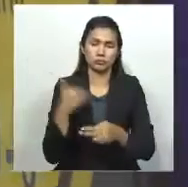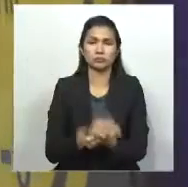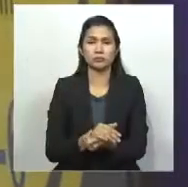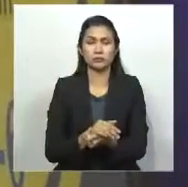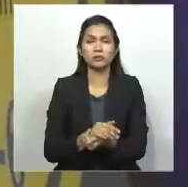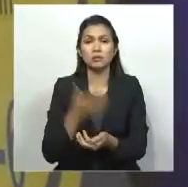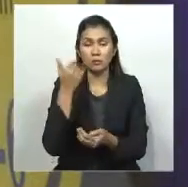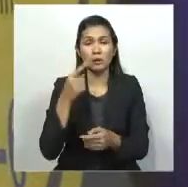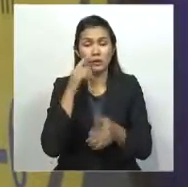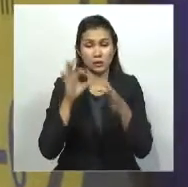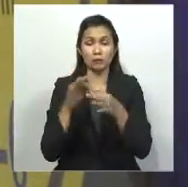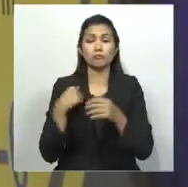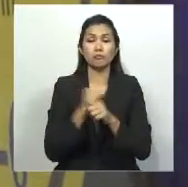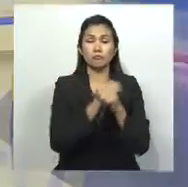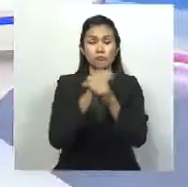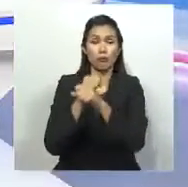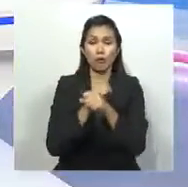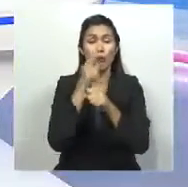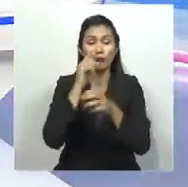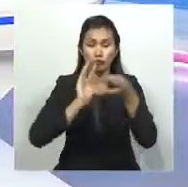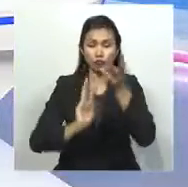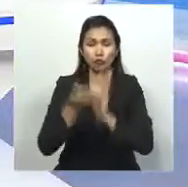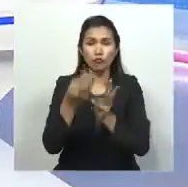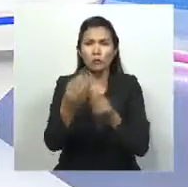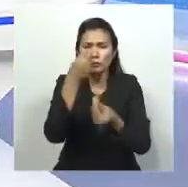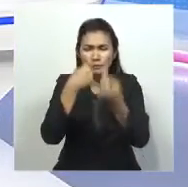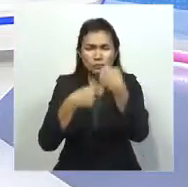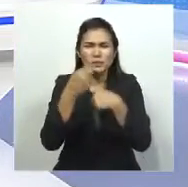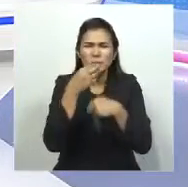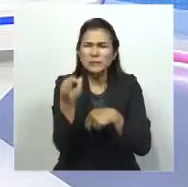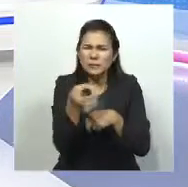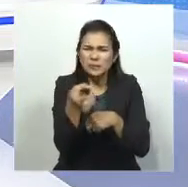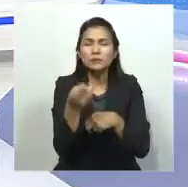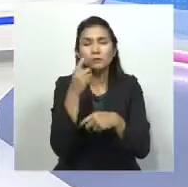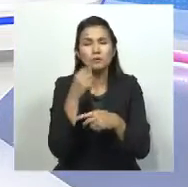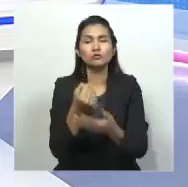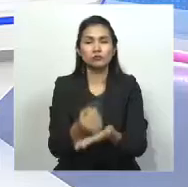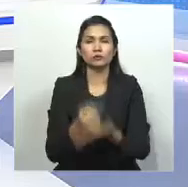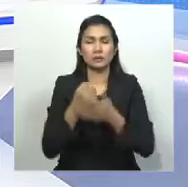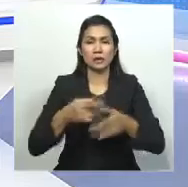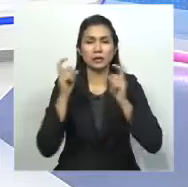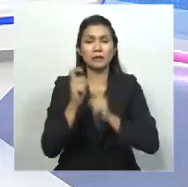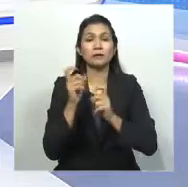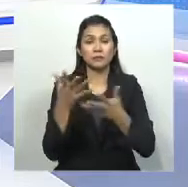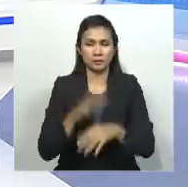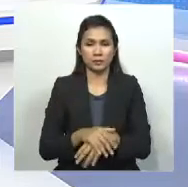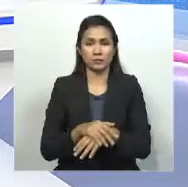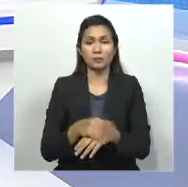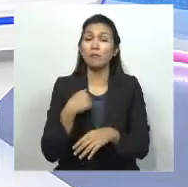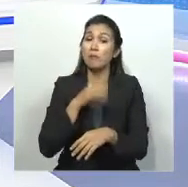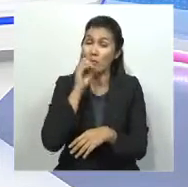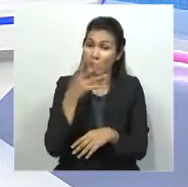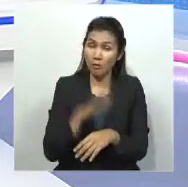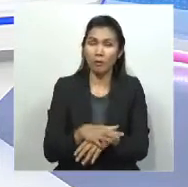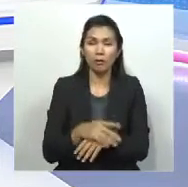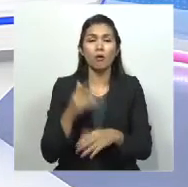ใช่อย่างน้อยให้การป้องกันให้ฝุ่นละอองต่างๆเข้าสู่ร่างกายน้อยที่สุดเนี่ยก็จะช่วยลดความเสี่ยงได้และแน่นอนอย่างที่คุณกรองแก้วบอกไปเลย